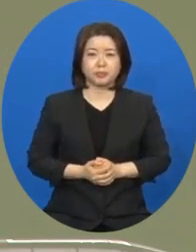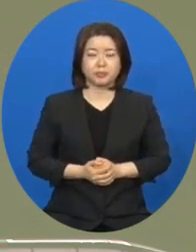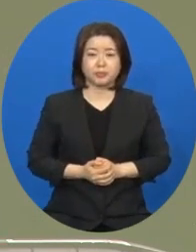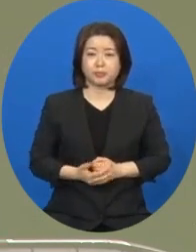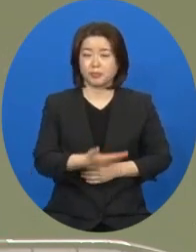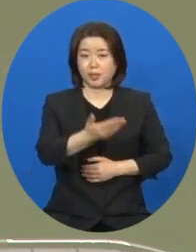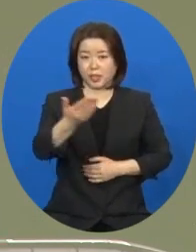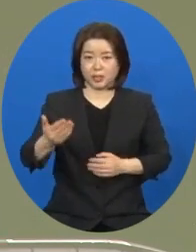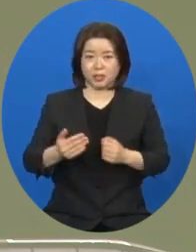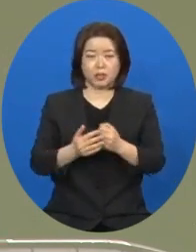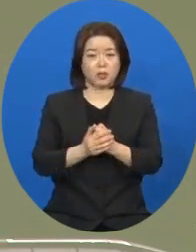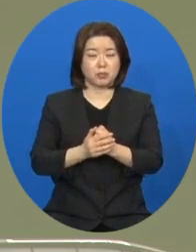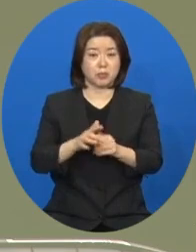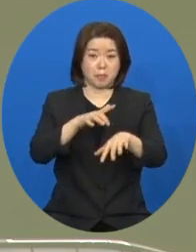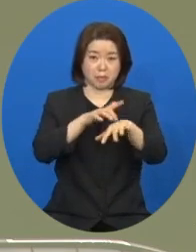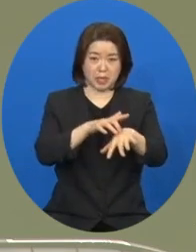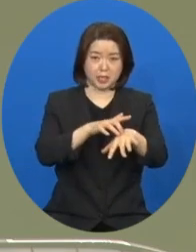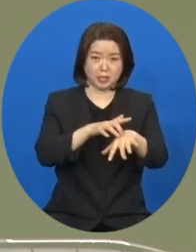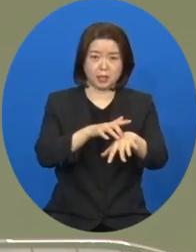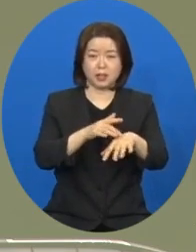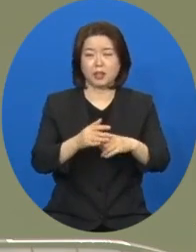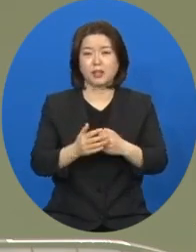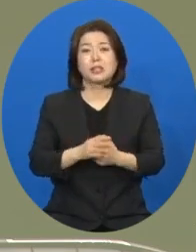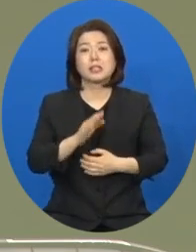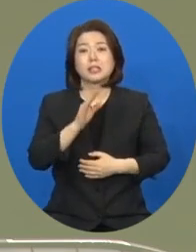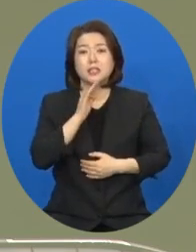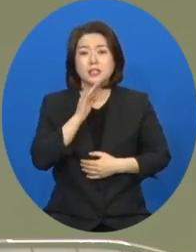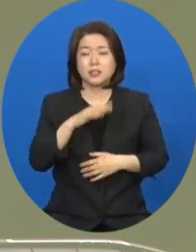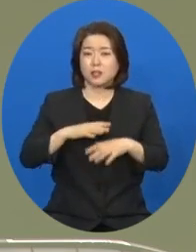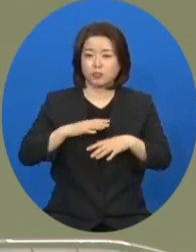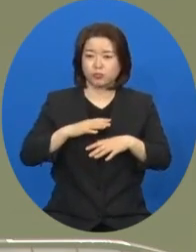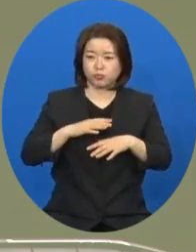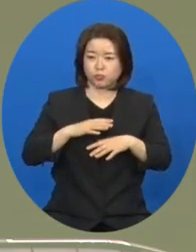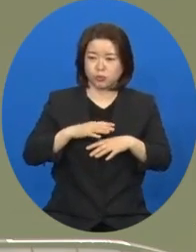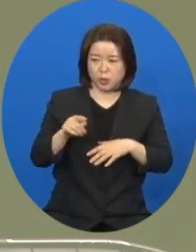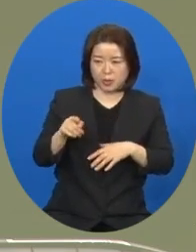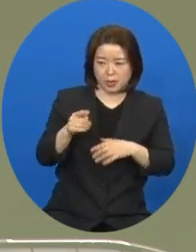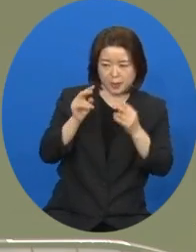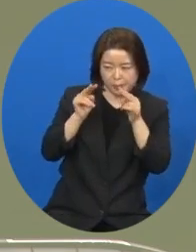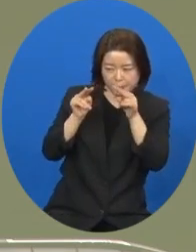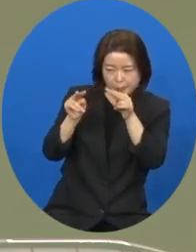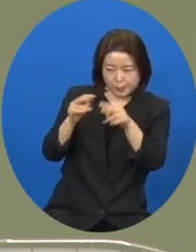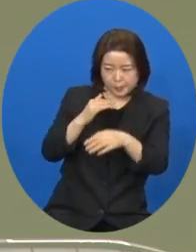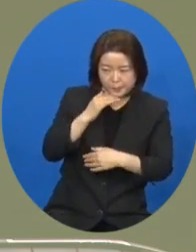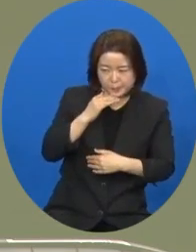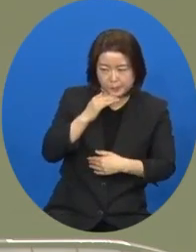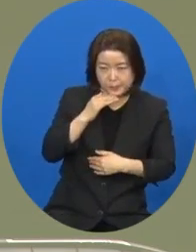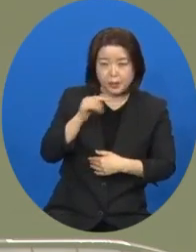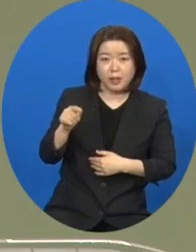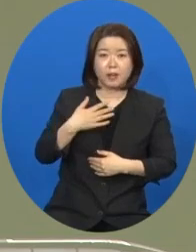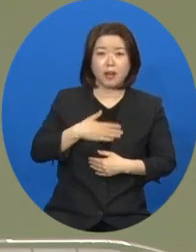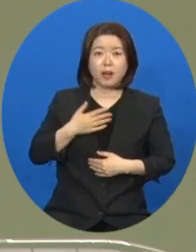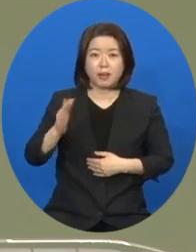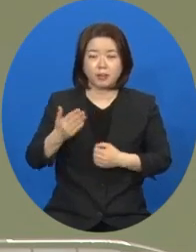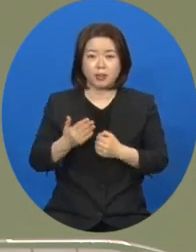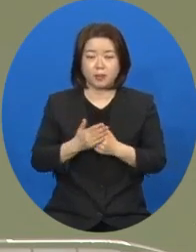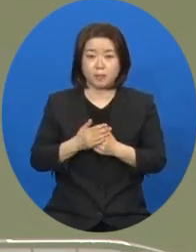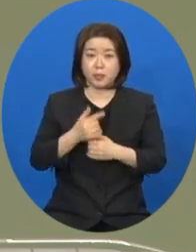여러분, 마귀가 진짜 무섭게 노리고 있는 거 알아야 돼요. 마귀가 노리는 건 두